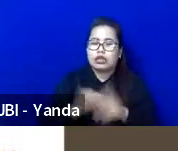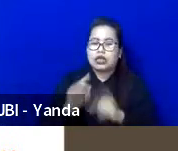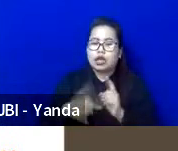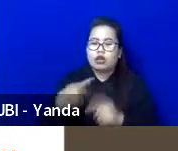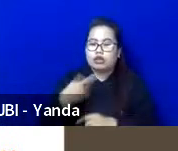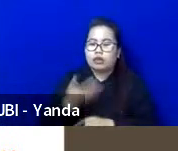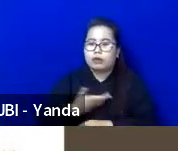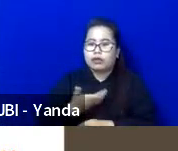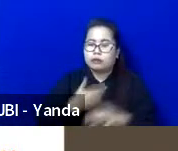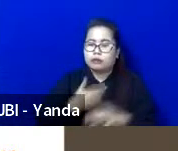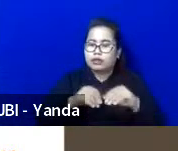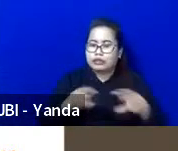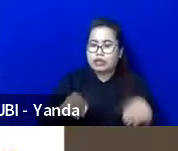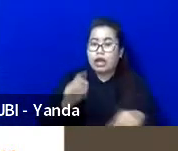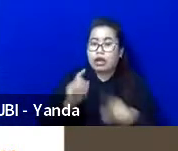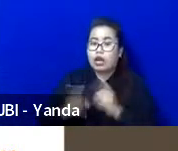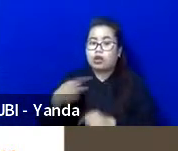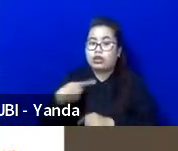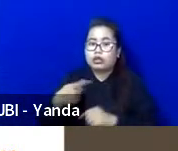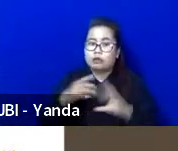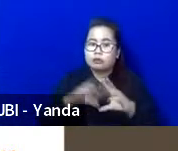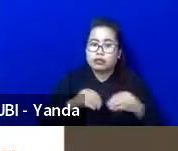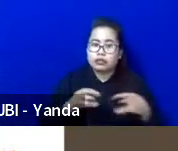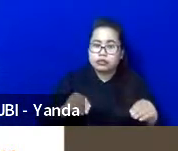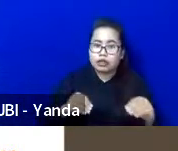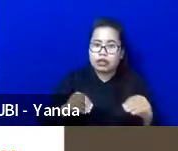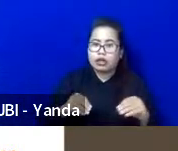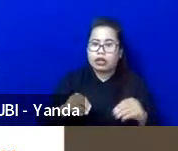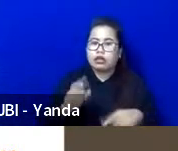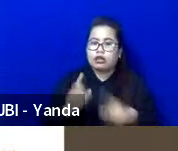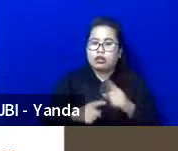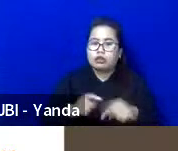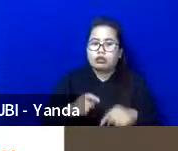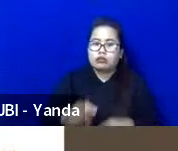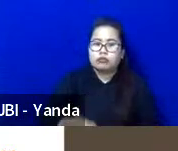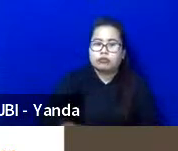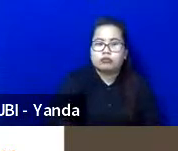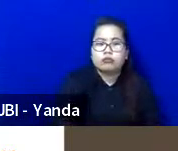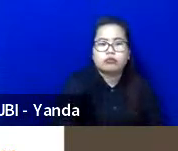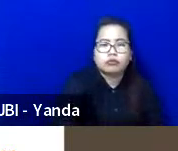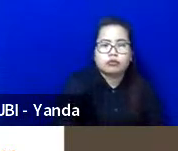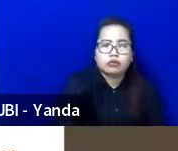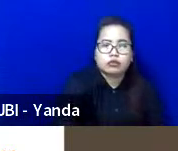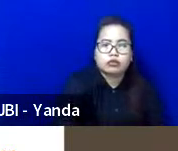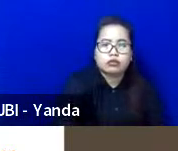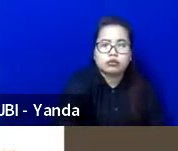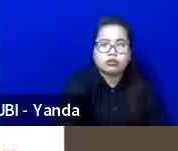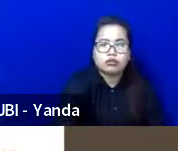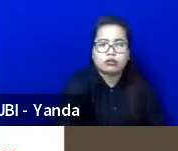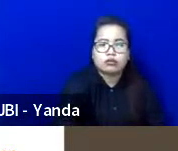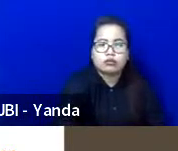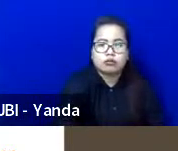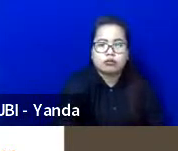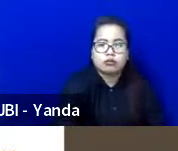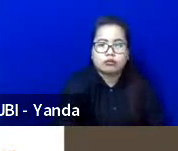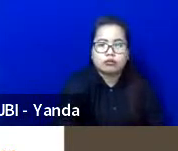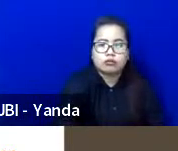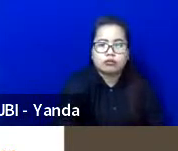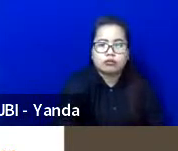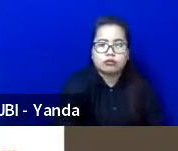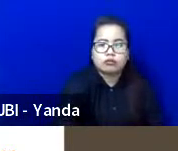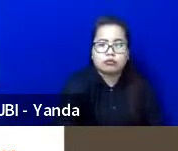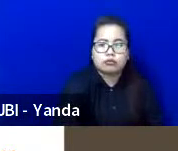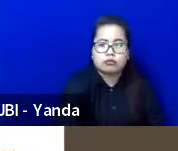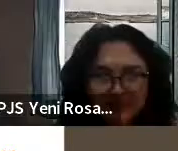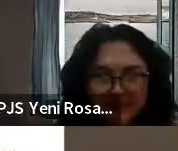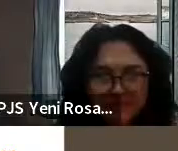Nah, kalau kita bekerja, buat apa sih surat keterangan sehat rohani? Memang kalau kita punya gangguan jiwa kita nggak boleh bekerja. Gitu. Nah,